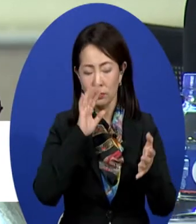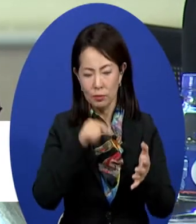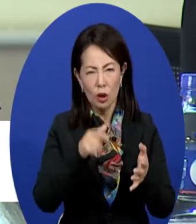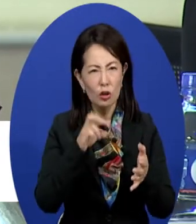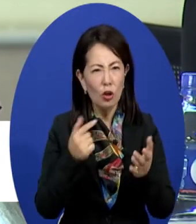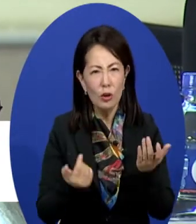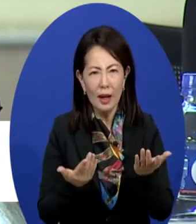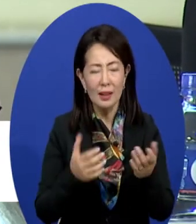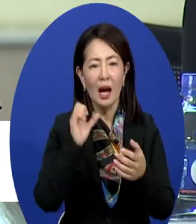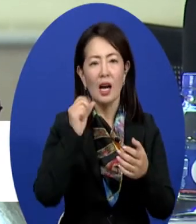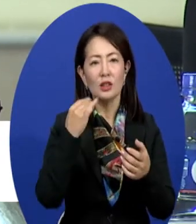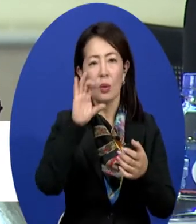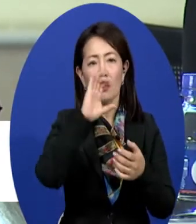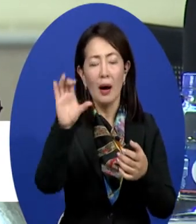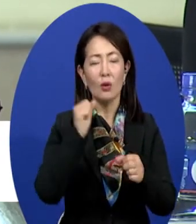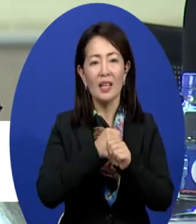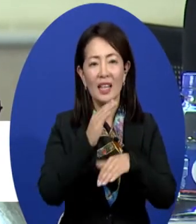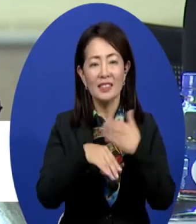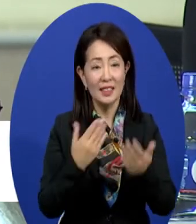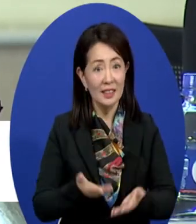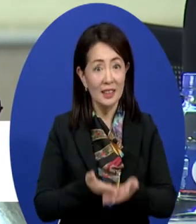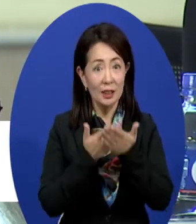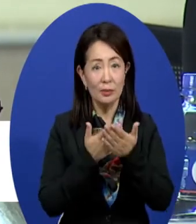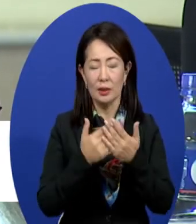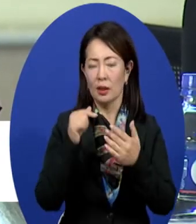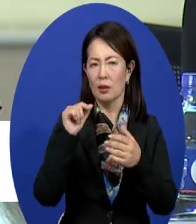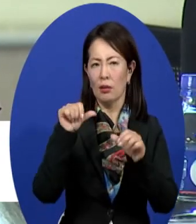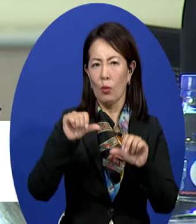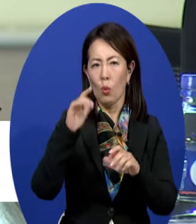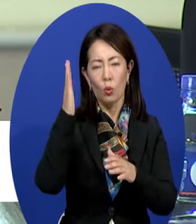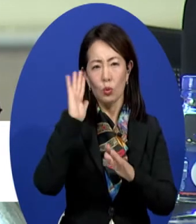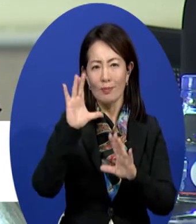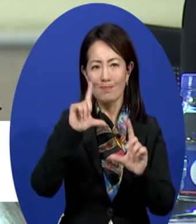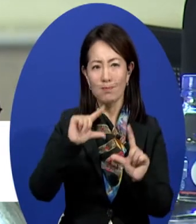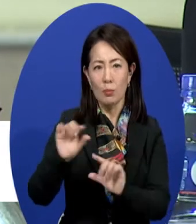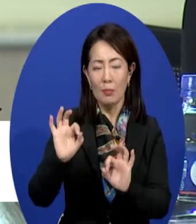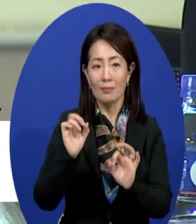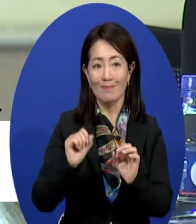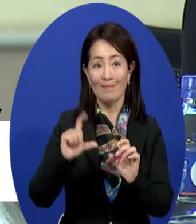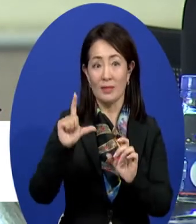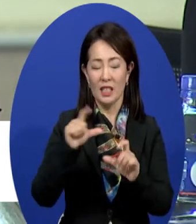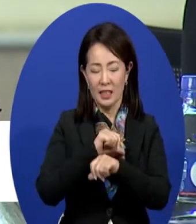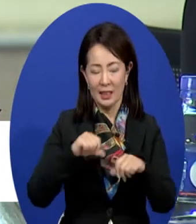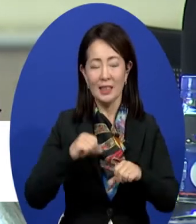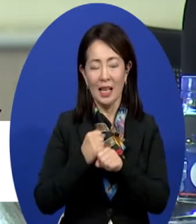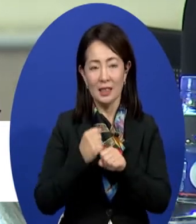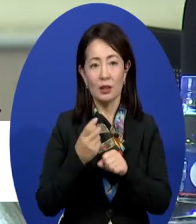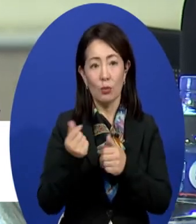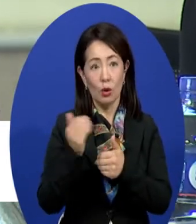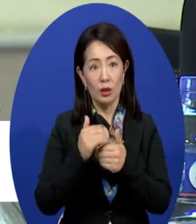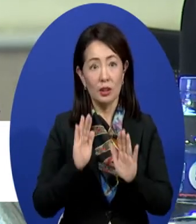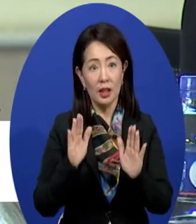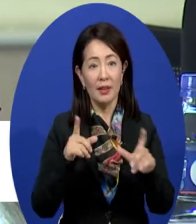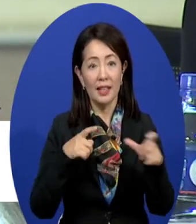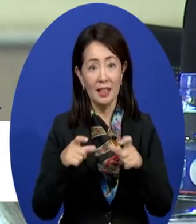хөшүүрэг нь аж ахуйн нэгжийн үйл ажиллагааг дэмжиж доголдуулахгүй байх явдал юм. Ингэснээр иргэд ажилтаа орлоготой байх юм.